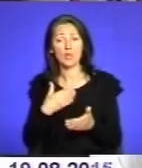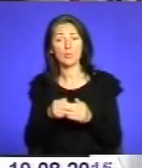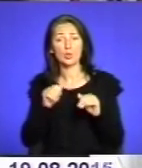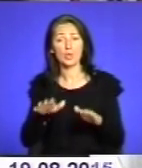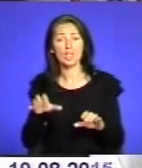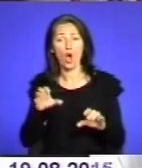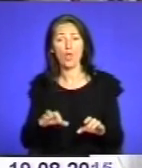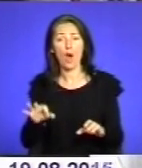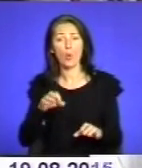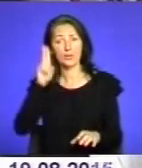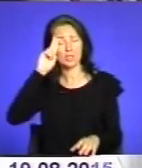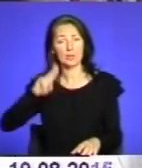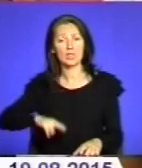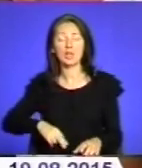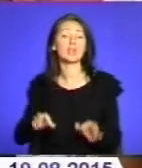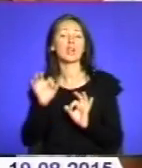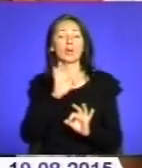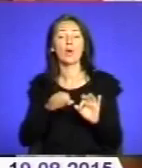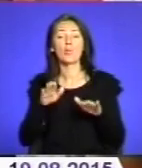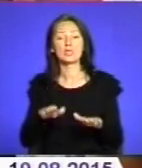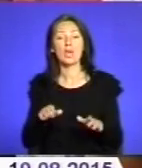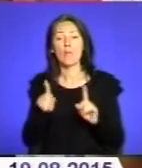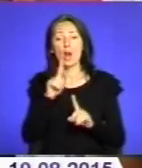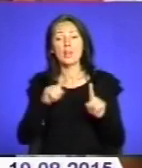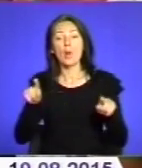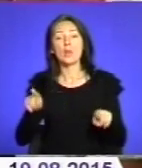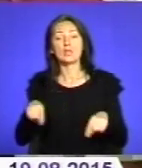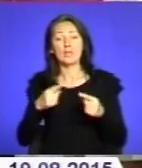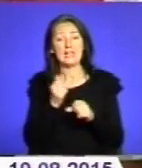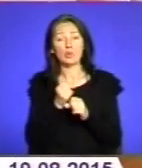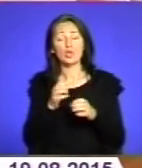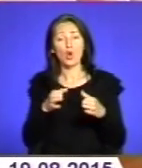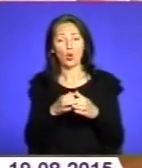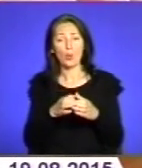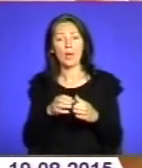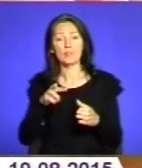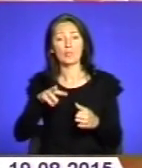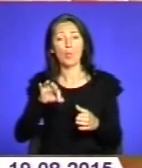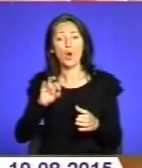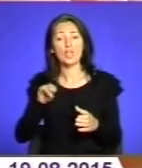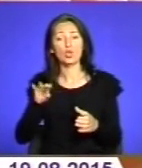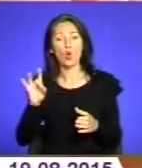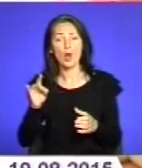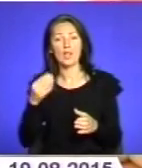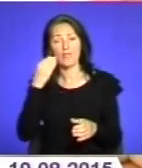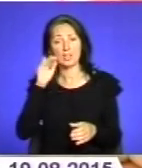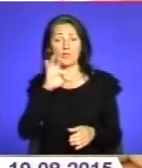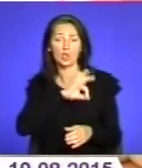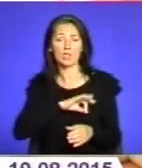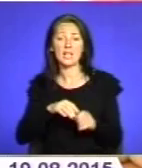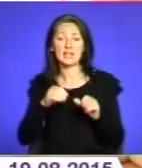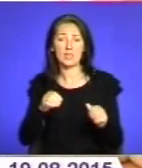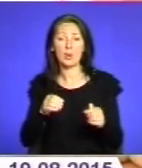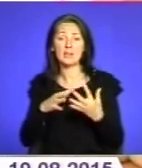голова облдержадміністрації рекомендував місцевим радам утворити робочі групи з моніторингу ефективності використання земель